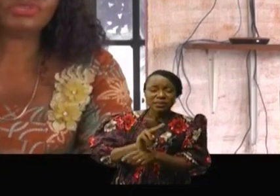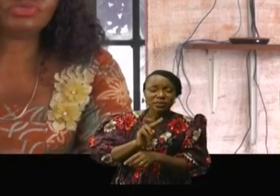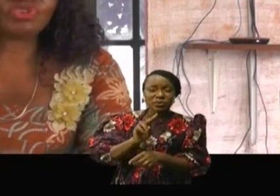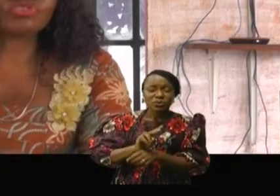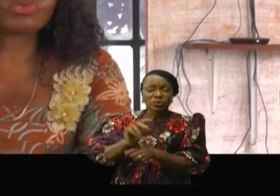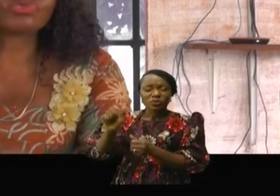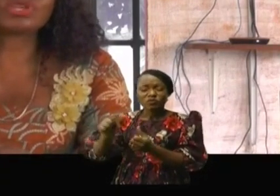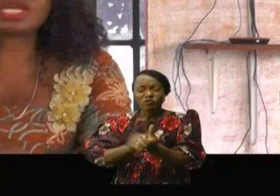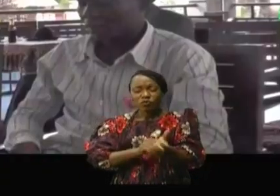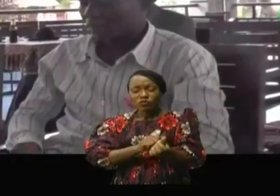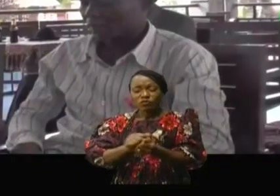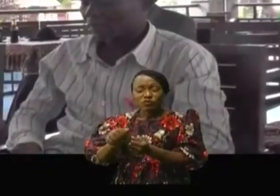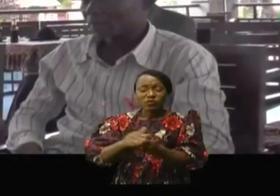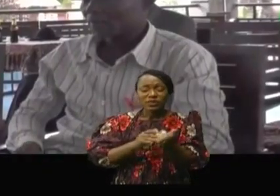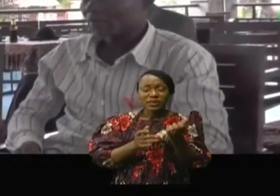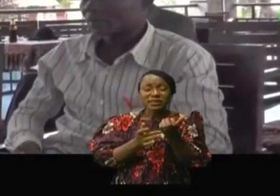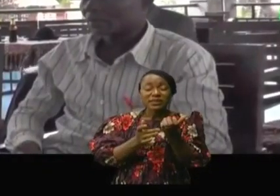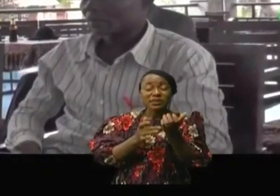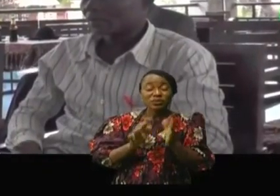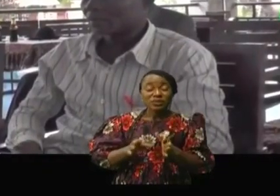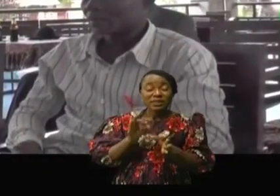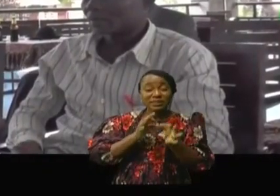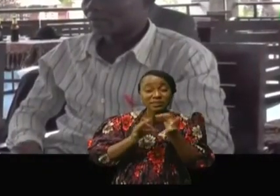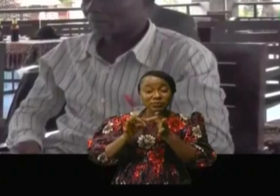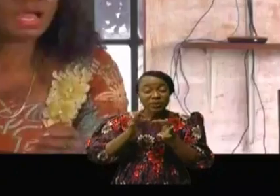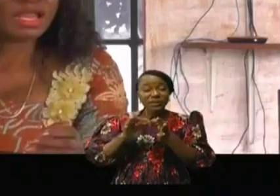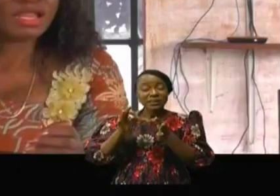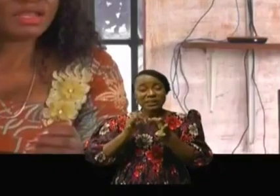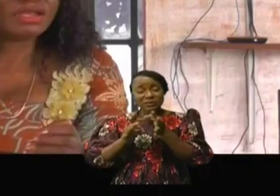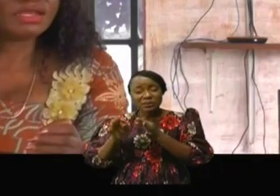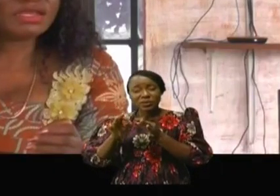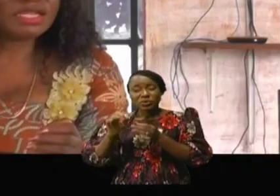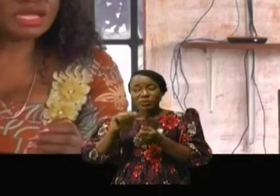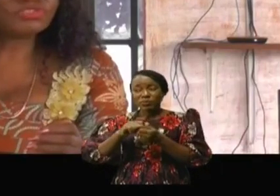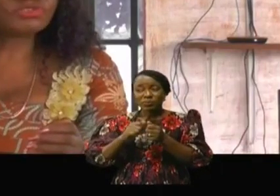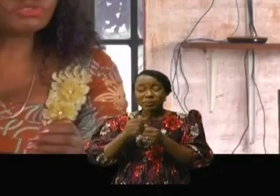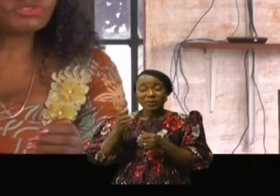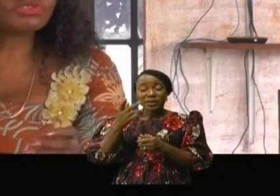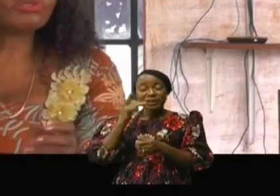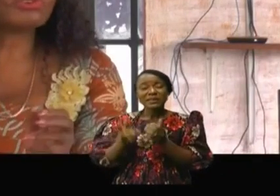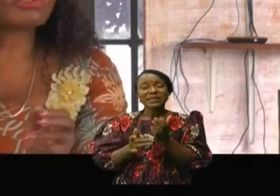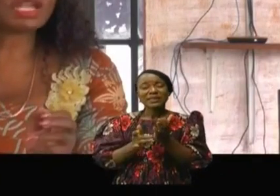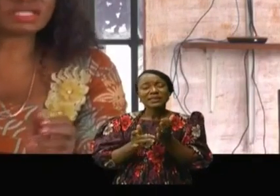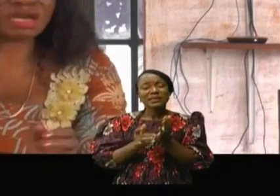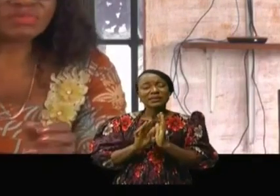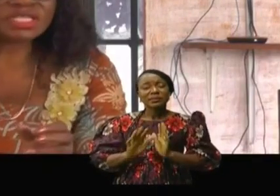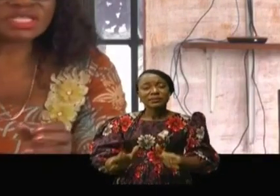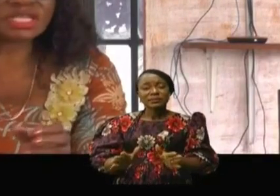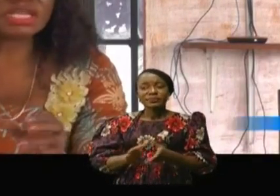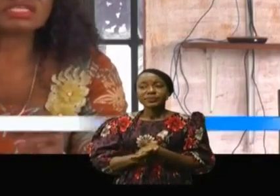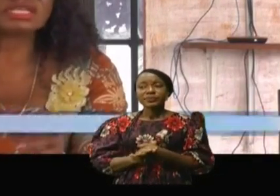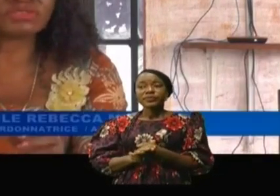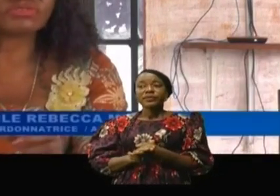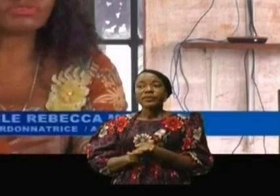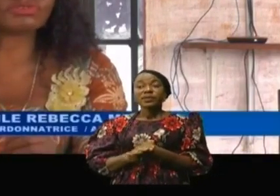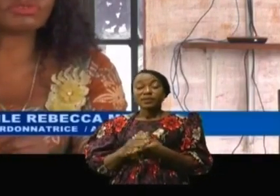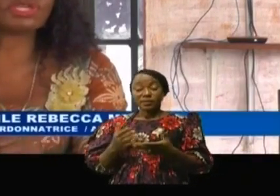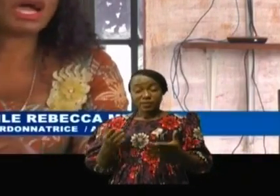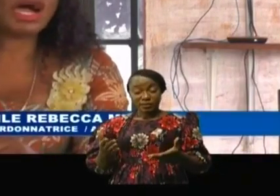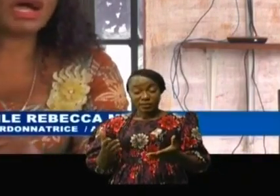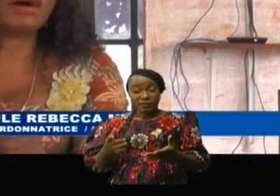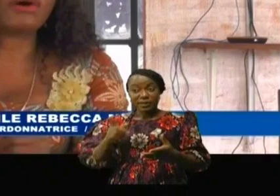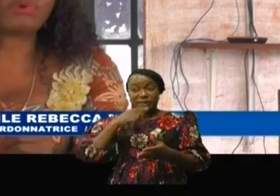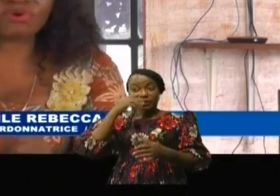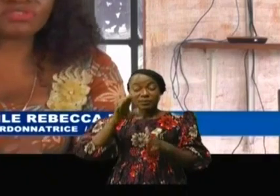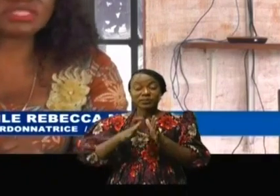abusif de la technologie, et a expliqué les contours de ces phénomènes et des techniques perfectionnées. L'Assemblée générale des Nations Unies